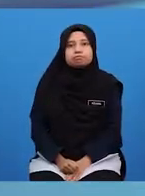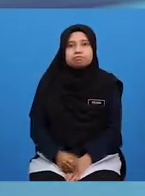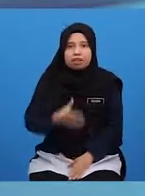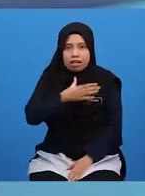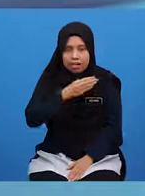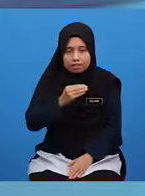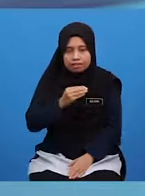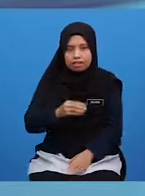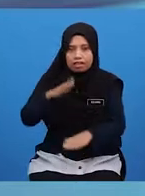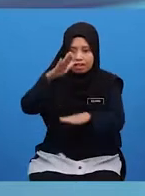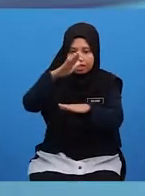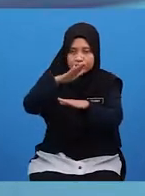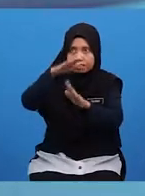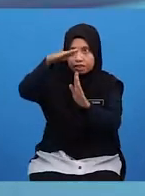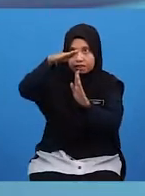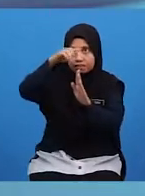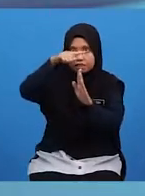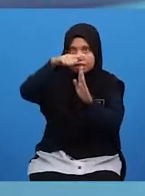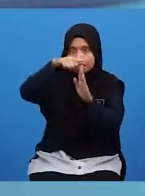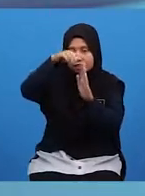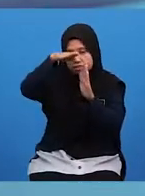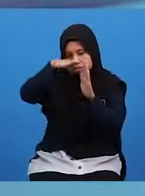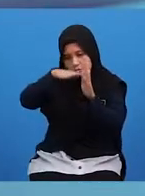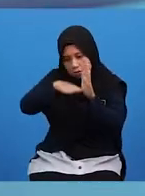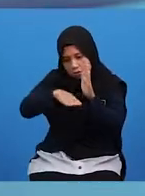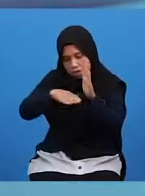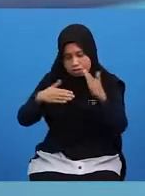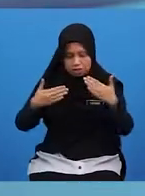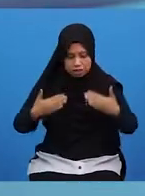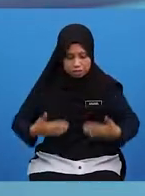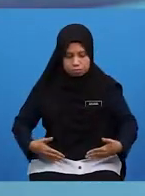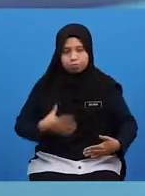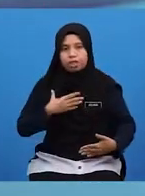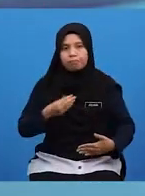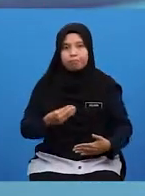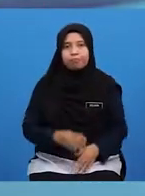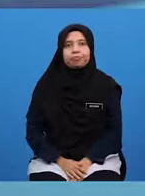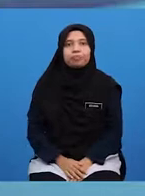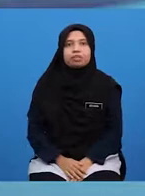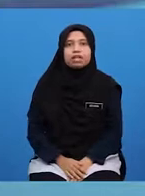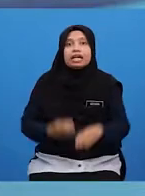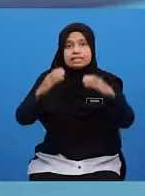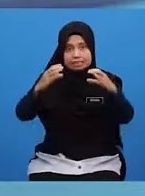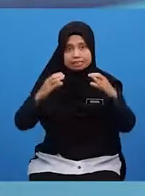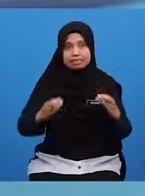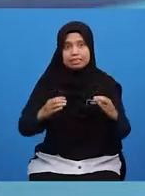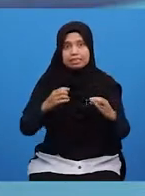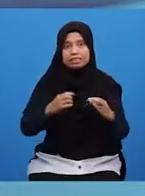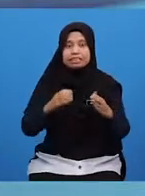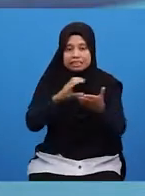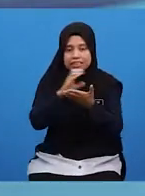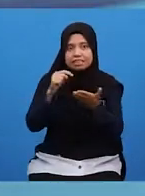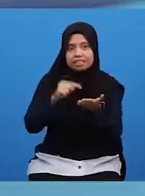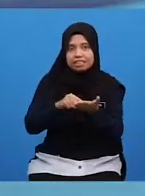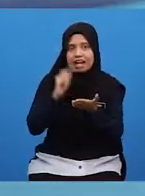dan dari atas menuju ke bawah bahagian kain putih. Kaedah proses mencanting ini